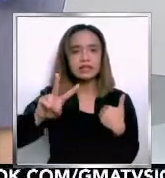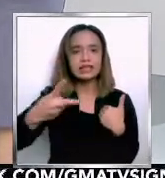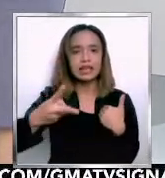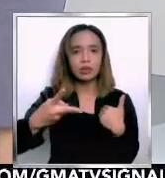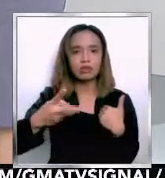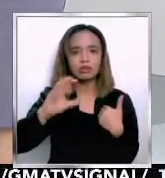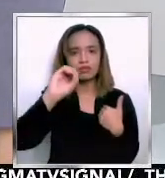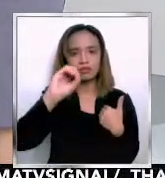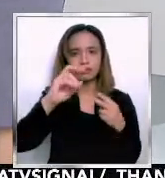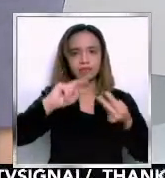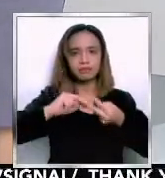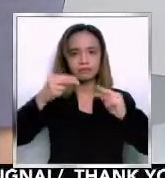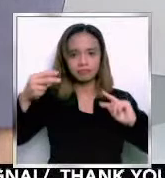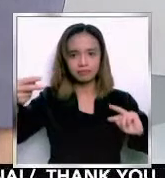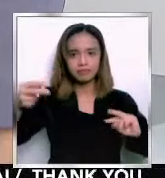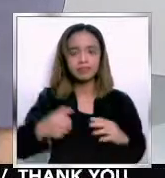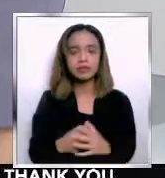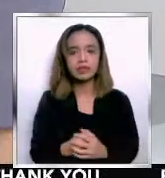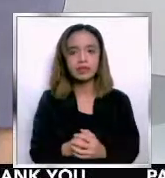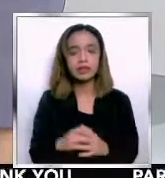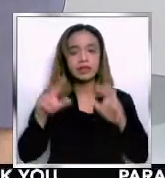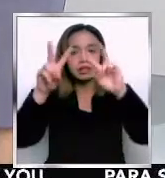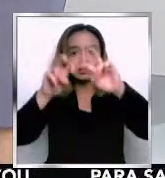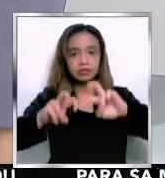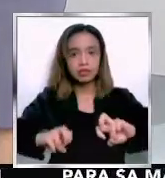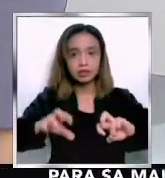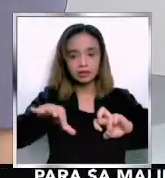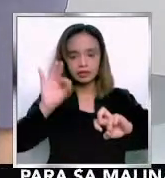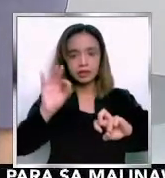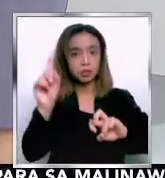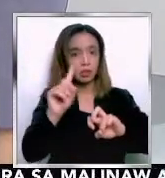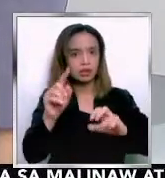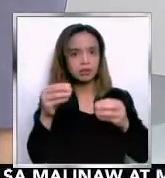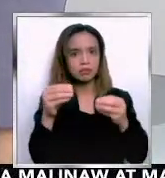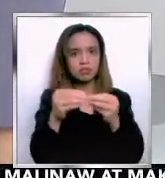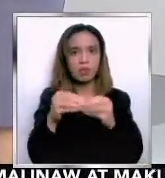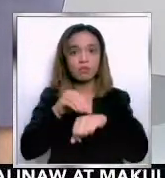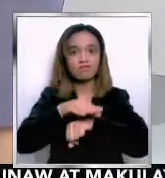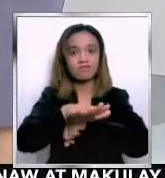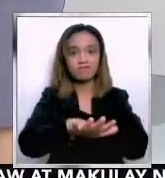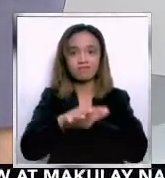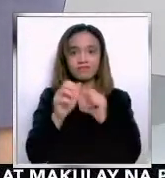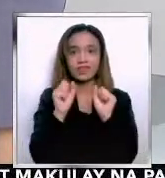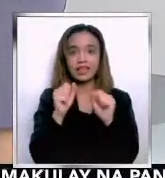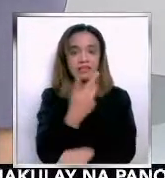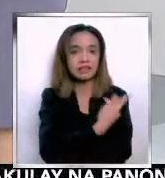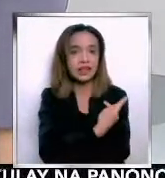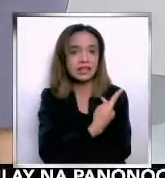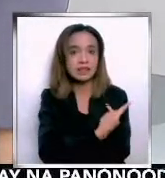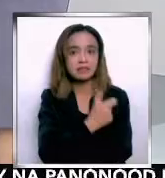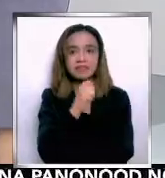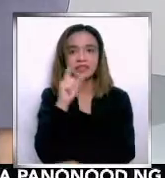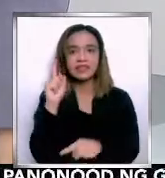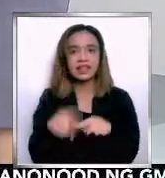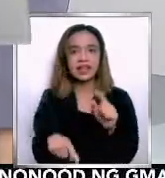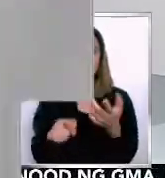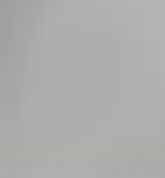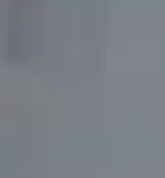BA.4. Nakita sa pag-aaral na mas nakakahawa ito at nakalulusot sa bakuna. Tinutukan yan ni Katrina